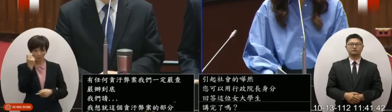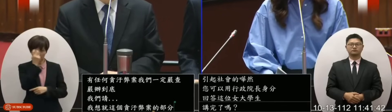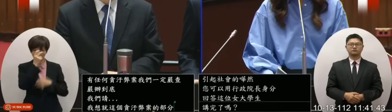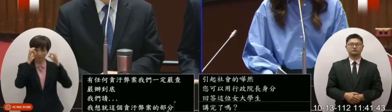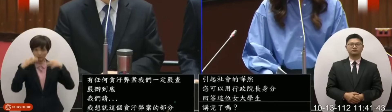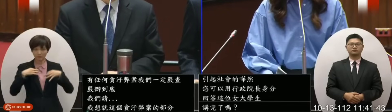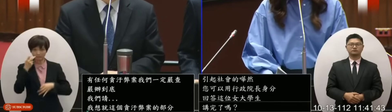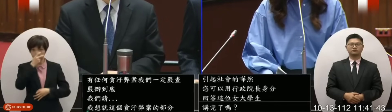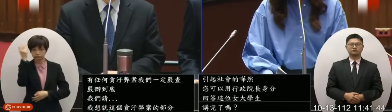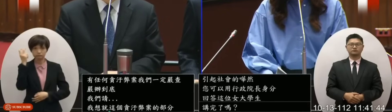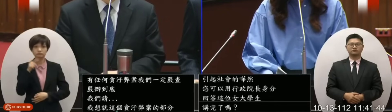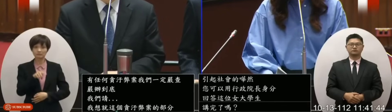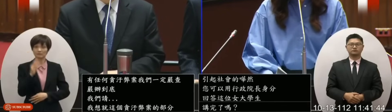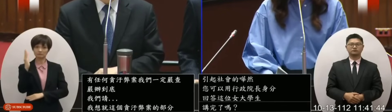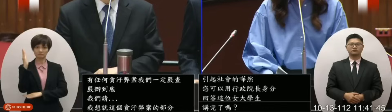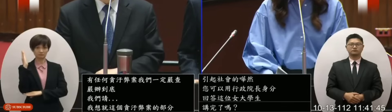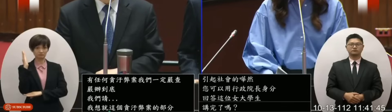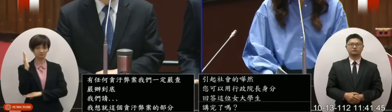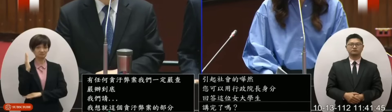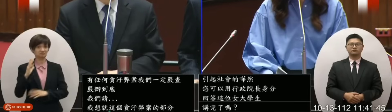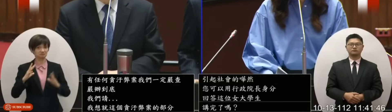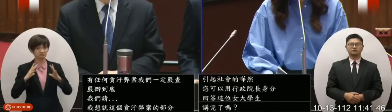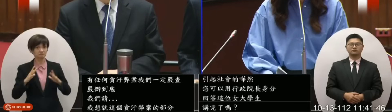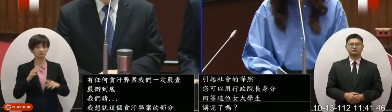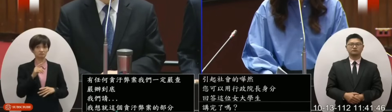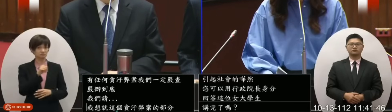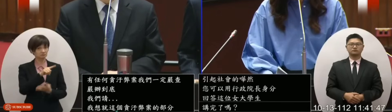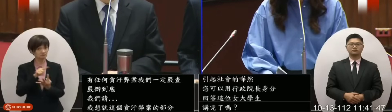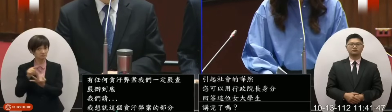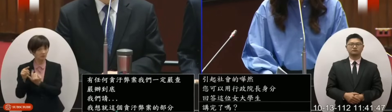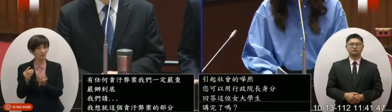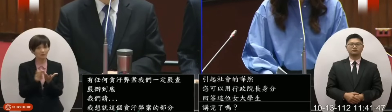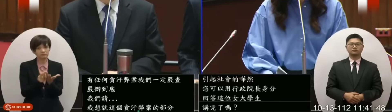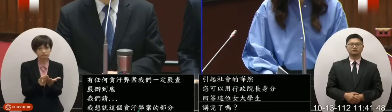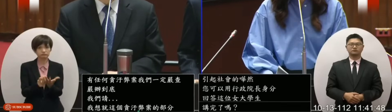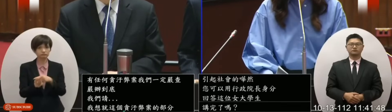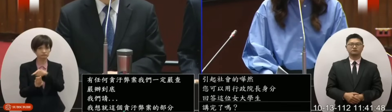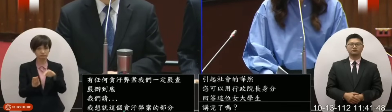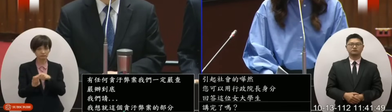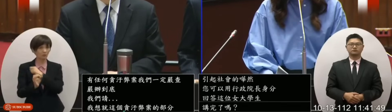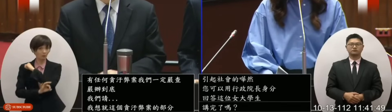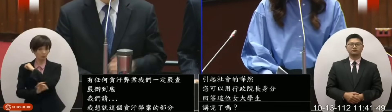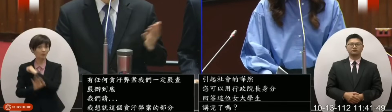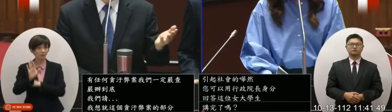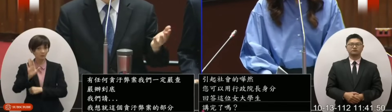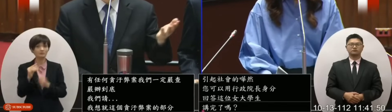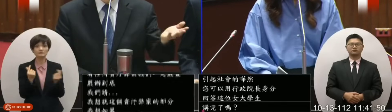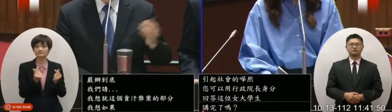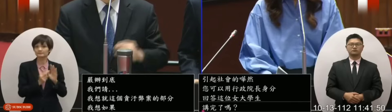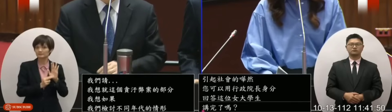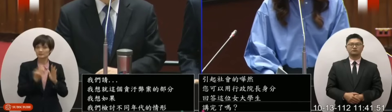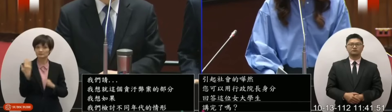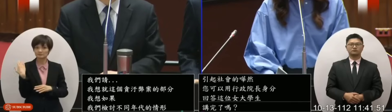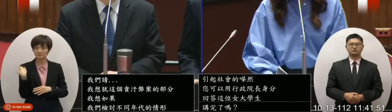实这政府官员呢确实是有一些少数的人是有贪污的这个现象。举一个例子，